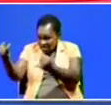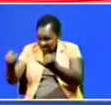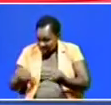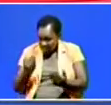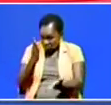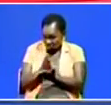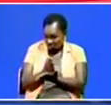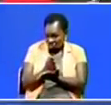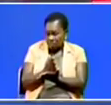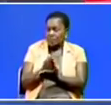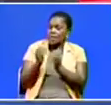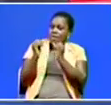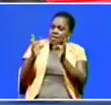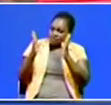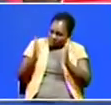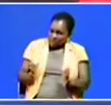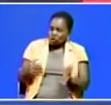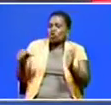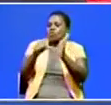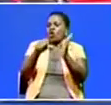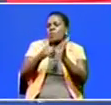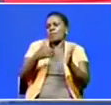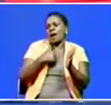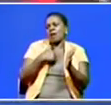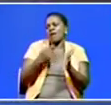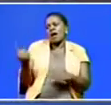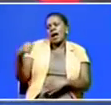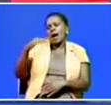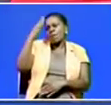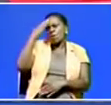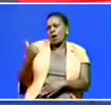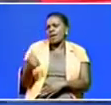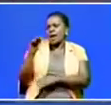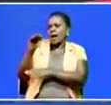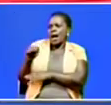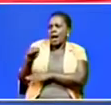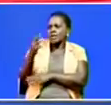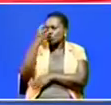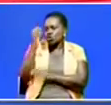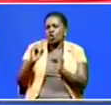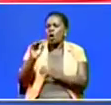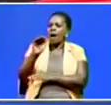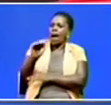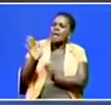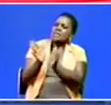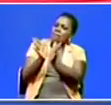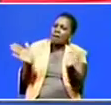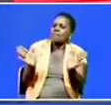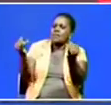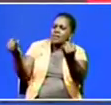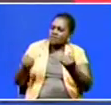yeye? Kama mtu wako na shida, kwa nini unakuja Nyeri? Hapana, uliza Deputy President, kuja ulize hawa wananchi wanaalika